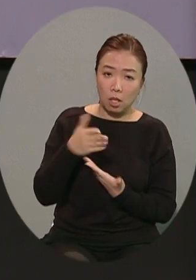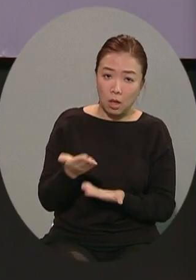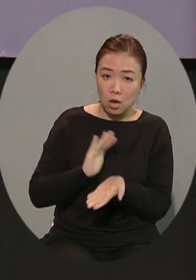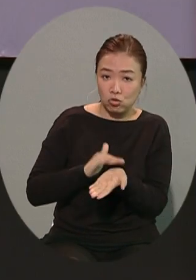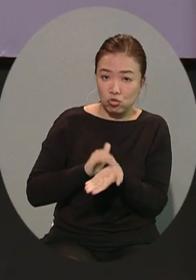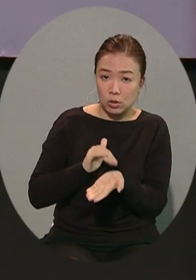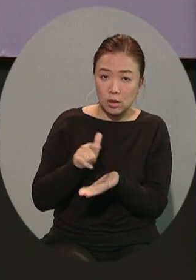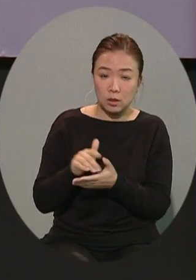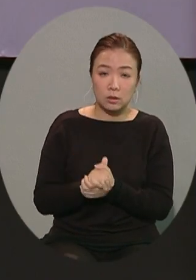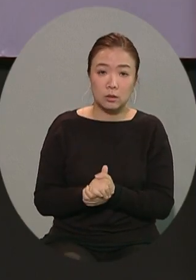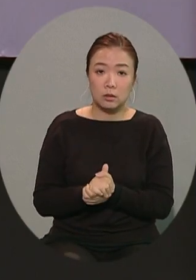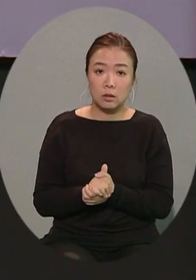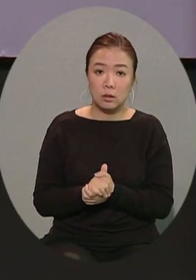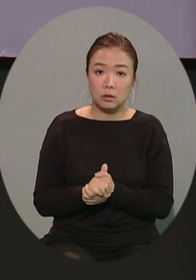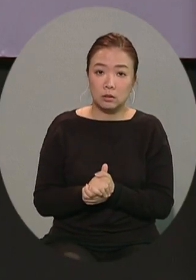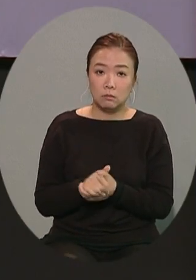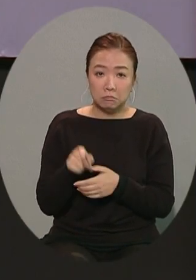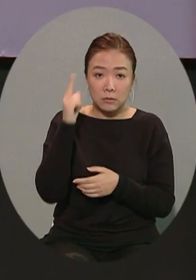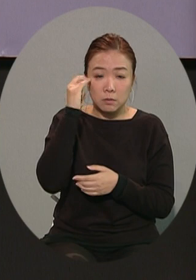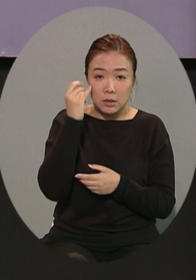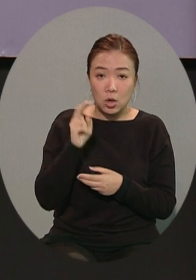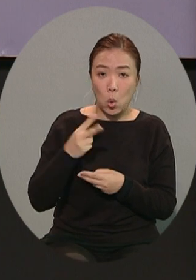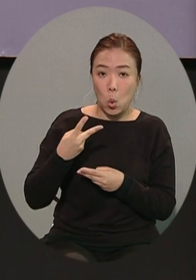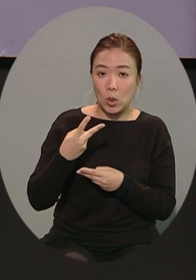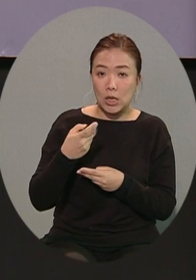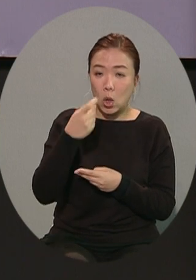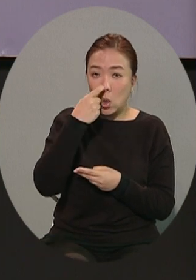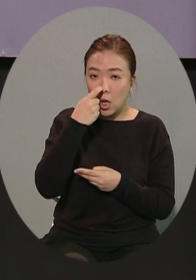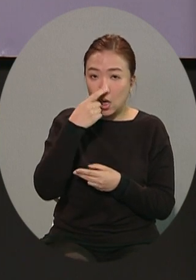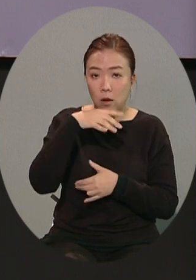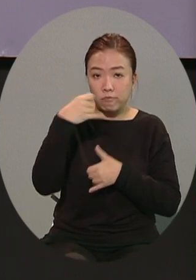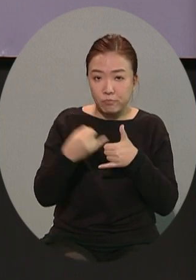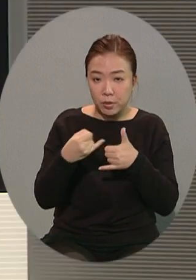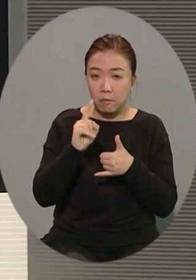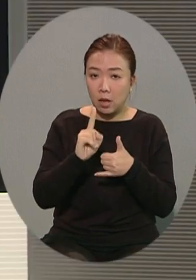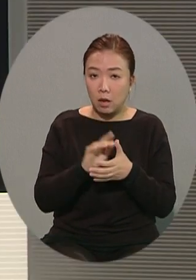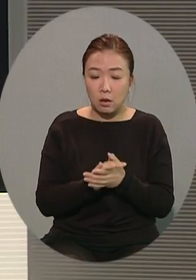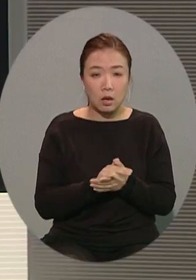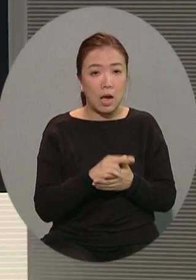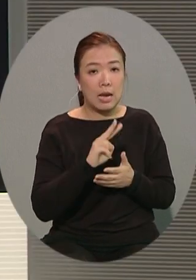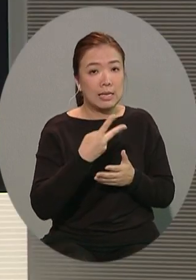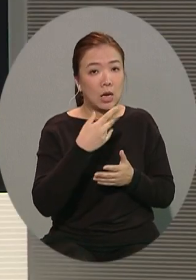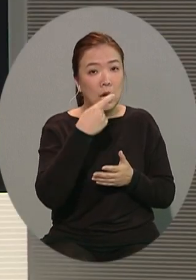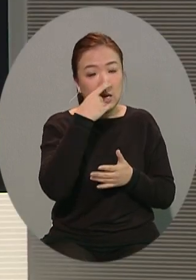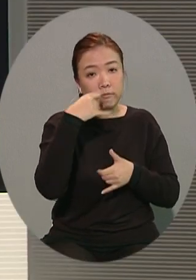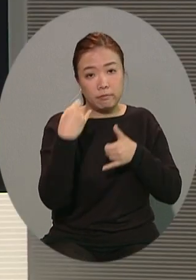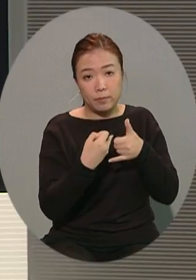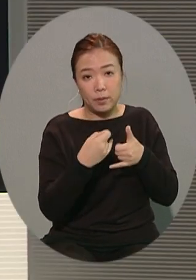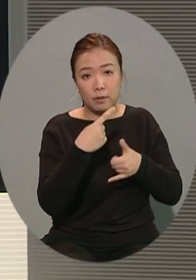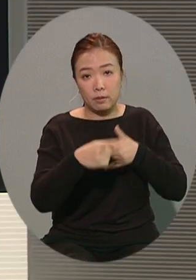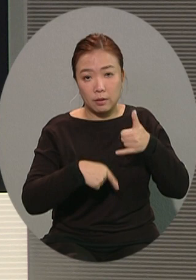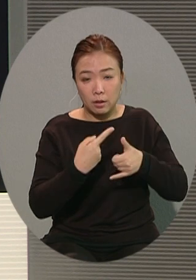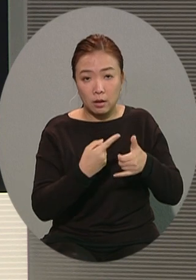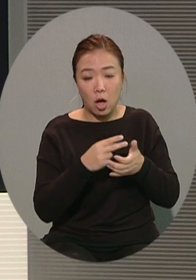醫護界嘅一份子，你知唔知二噁英對人體有啲咩禍害？ 二噁英對人體嘅禍害咧，我相信